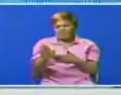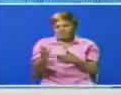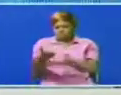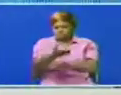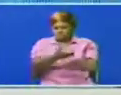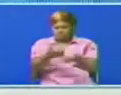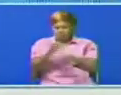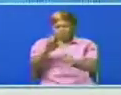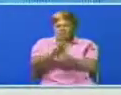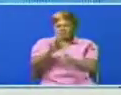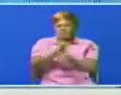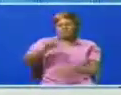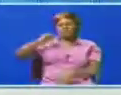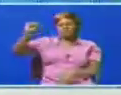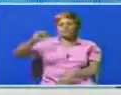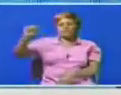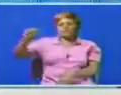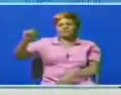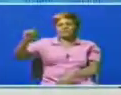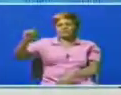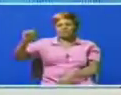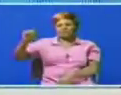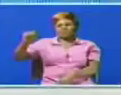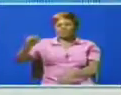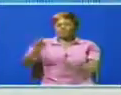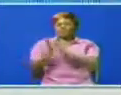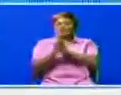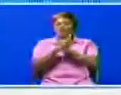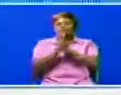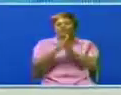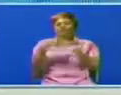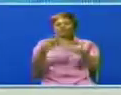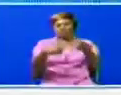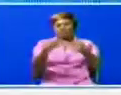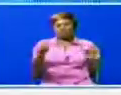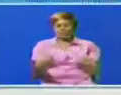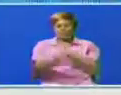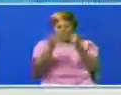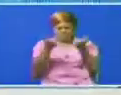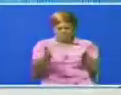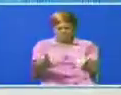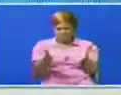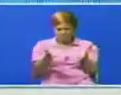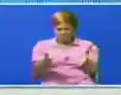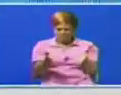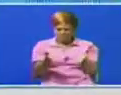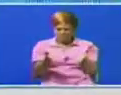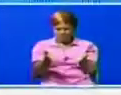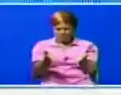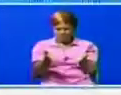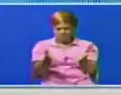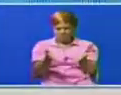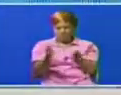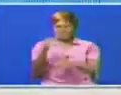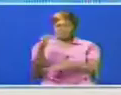na siasa katika chama hicho na mambo kama hayo. Hizi ni taarifa ambazo zinazoendelea kutokea hivi sasa katika